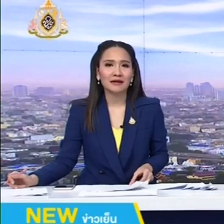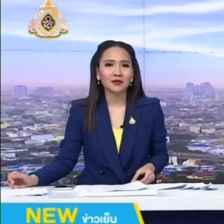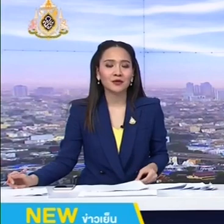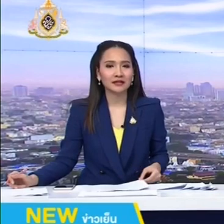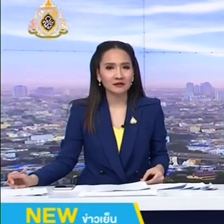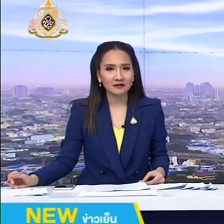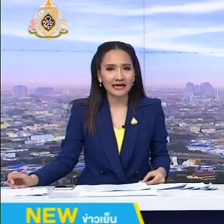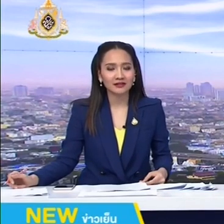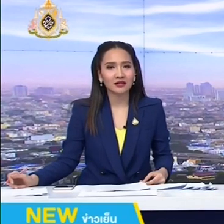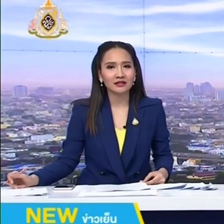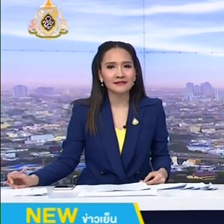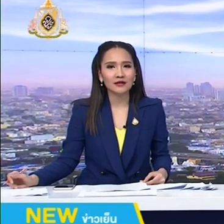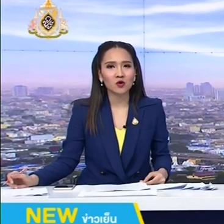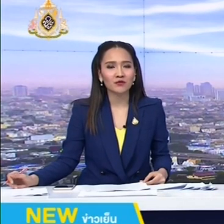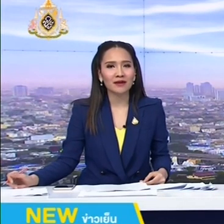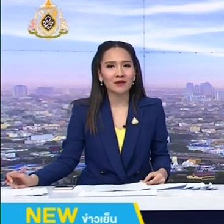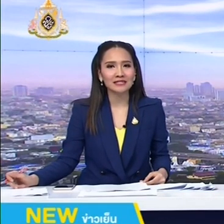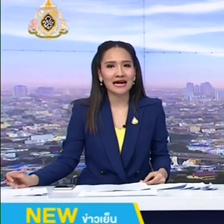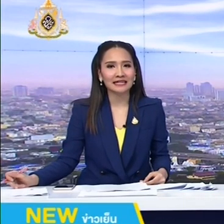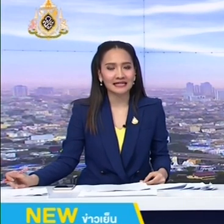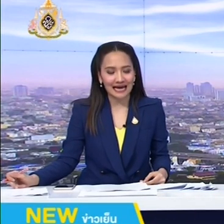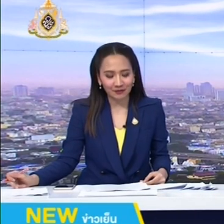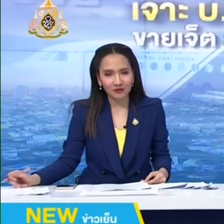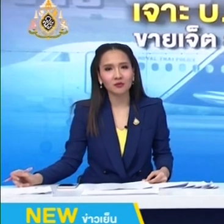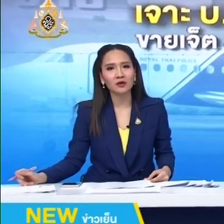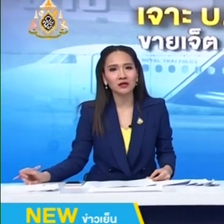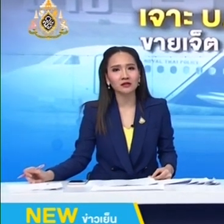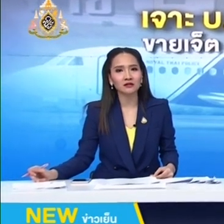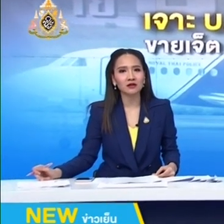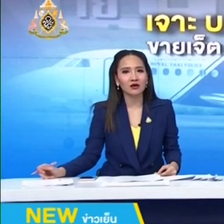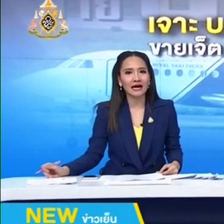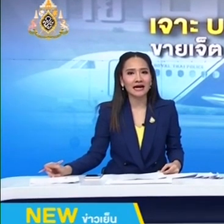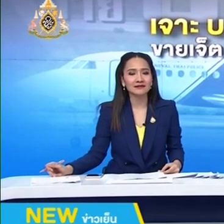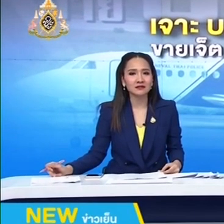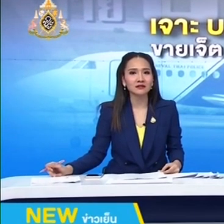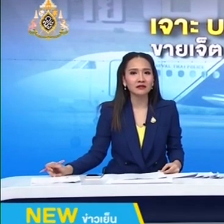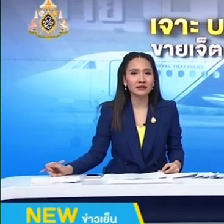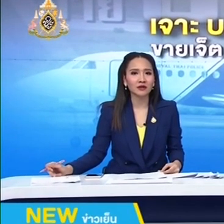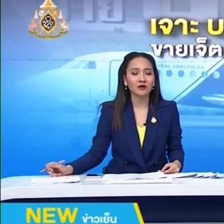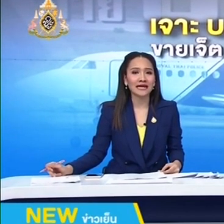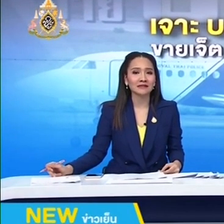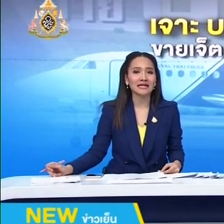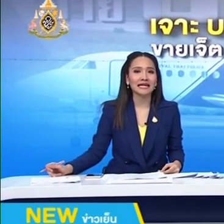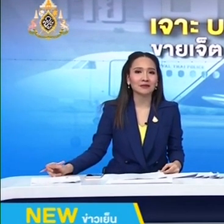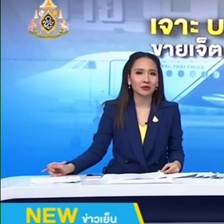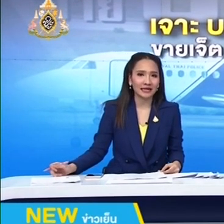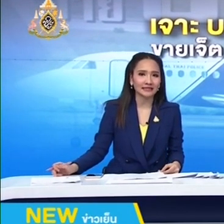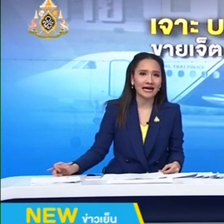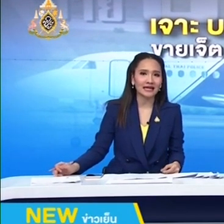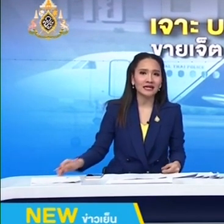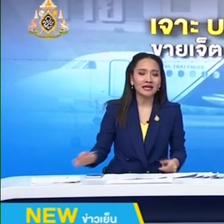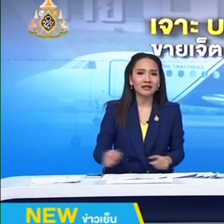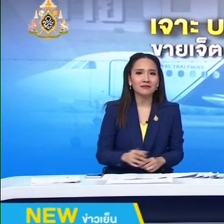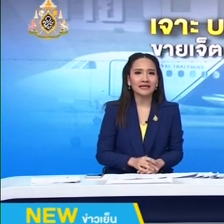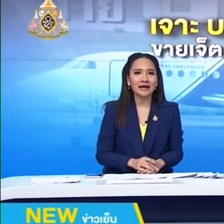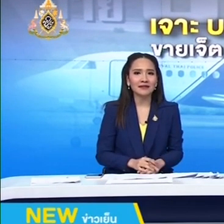ค่ะพามาดูอีกหนึ่งเรื่องราวที่ตอนนี้สังคมวิพากษ์วิจารณ์กันหนักพอสมควรเลยคือเรื่องของการซื้อเครื่องบินของทางสำนักงานตำรวจแห่งชา